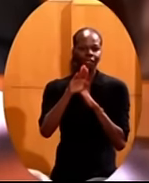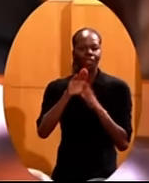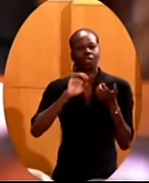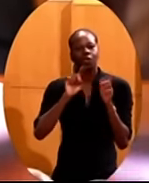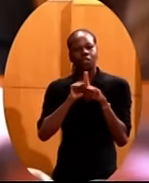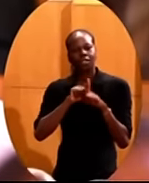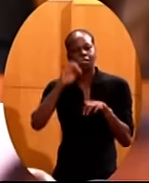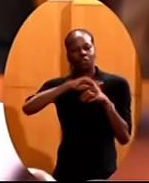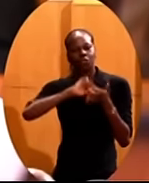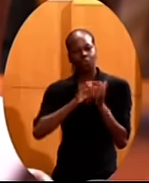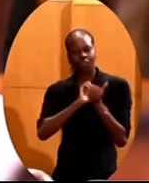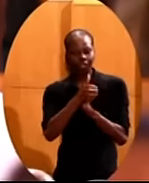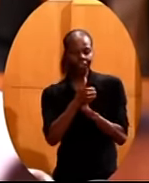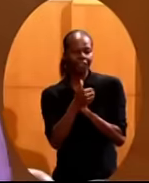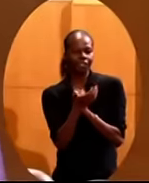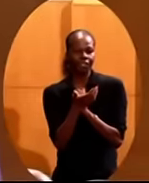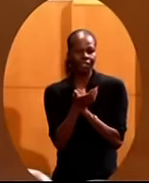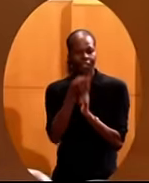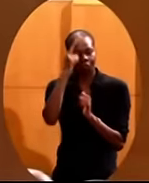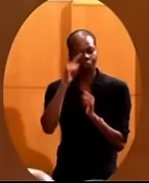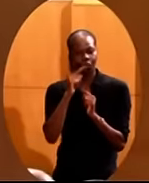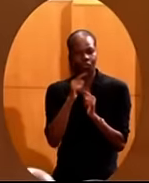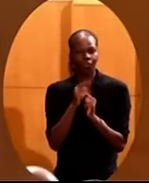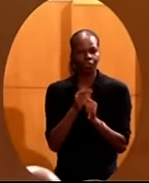défis pour aborder nos